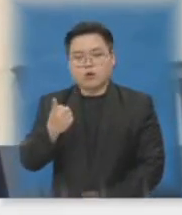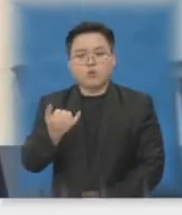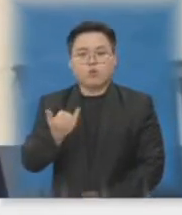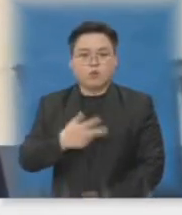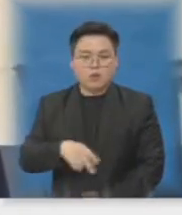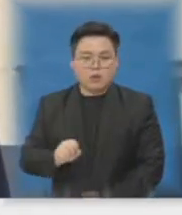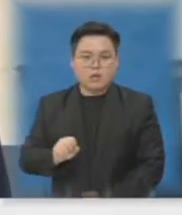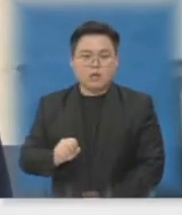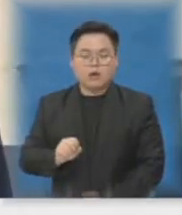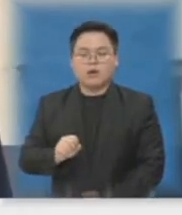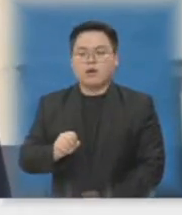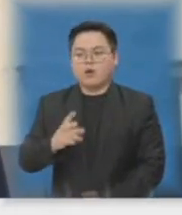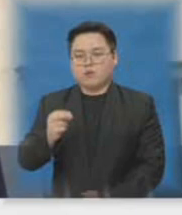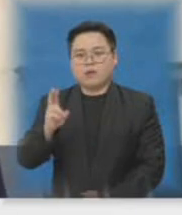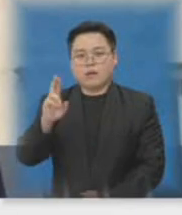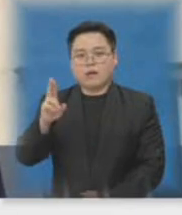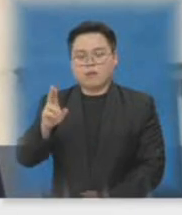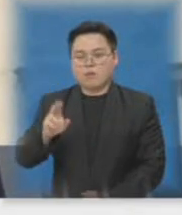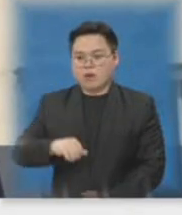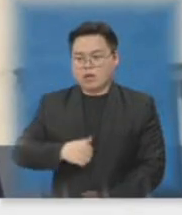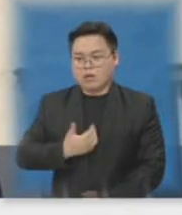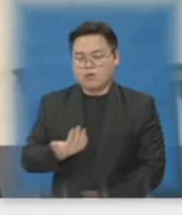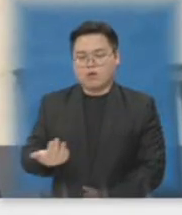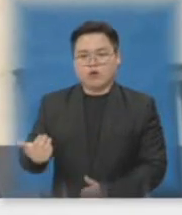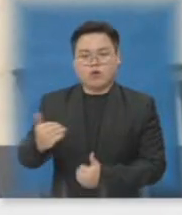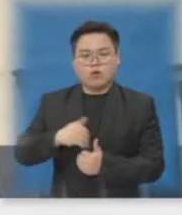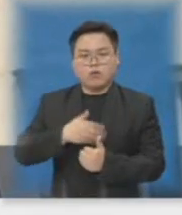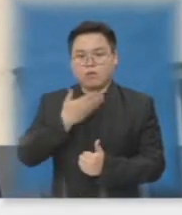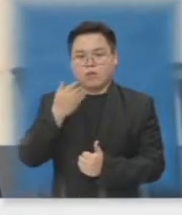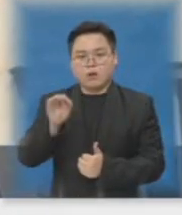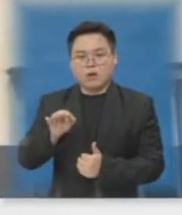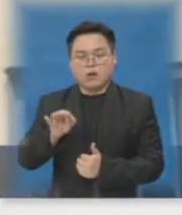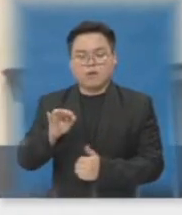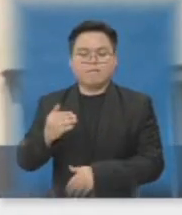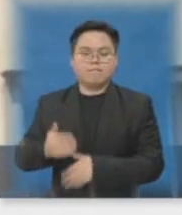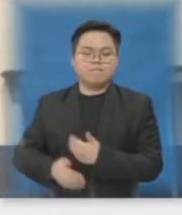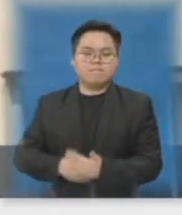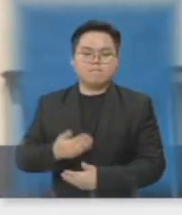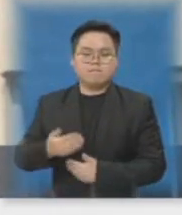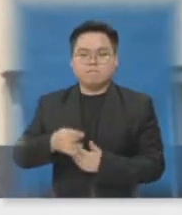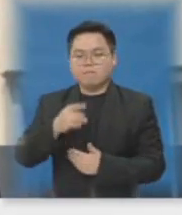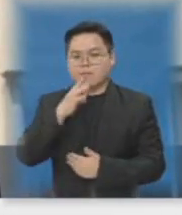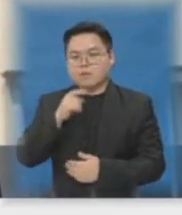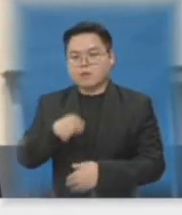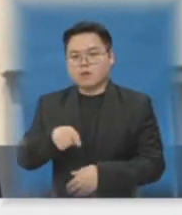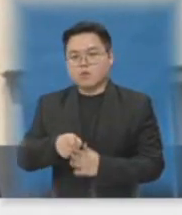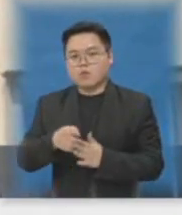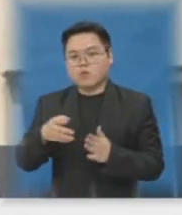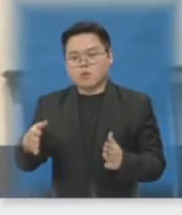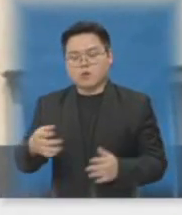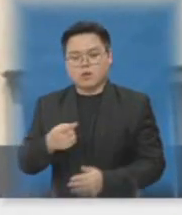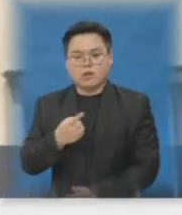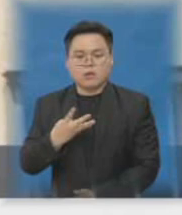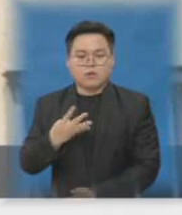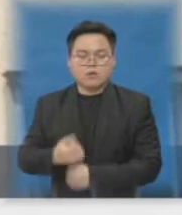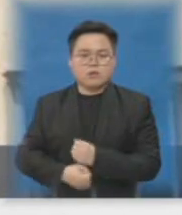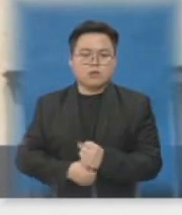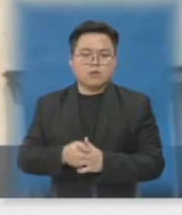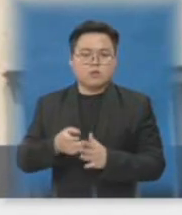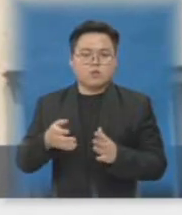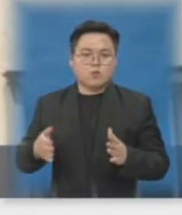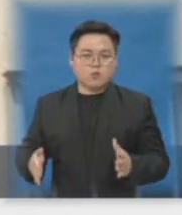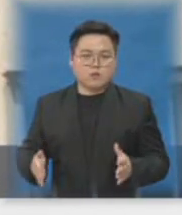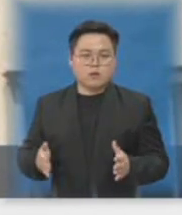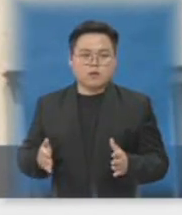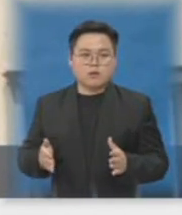одоо төсөл хэрэгжүүлэгч одоо оролцоогүй ийм нөхцөл байдалтай яваад ингээд тус хугацаанд нийтээ ингээд 14 жил одоо